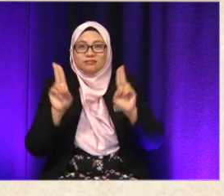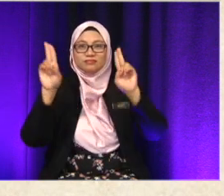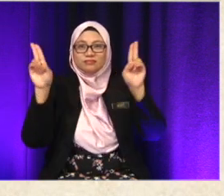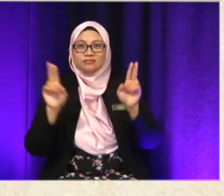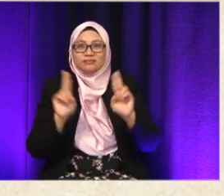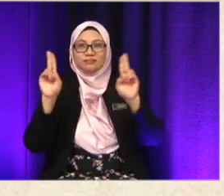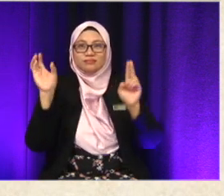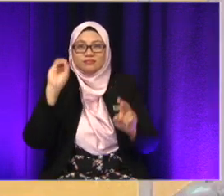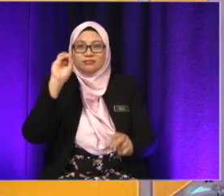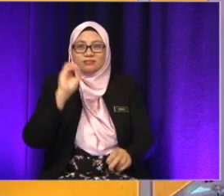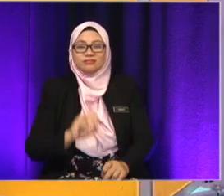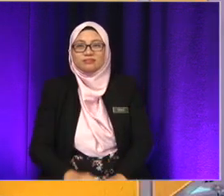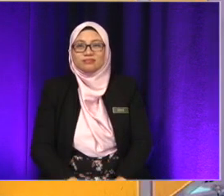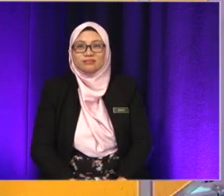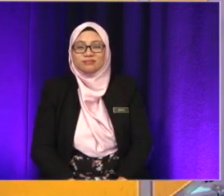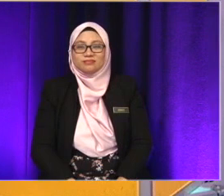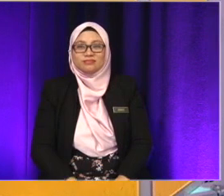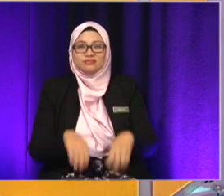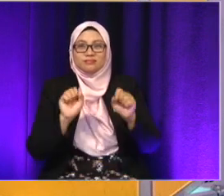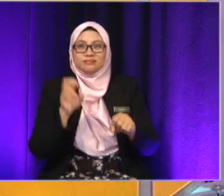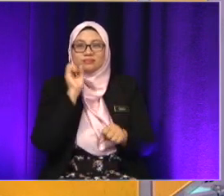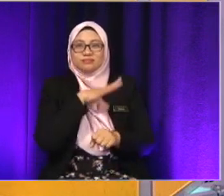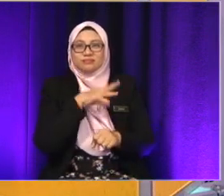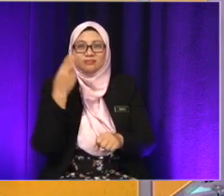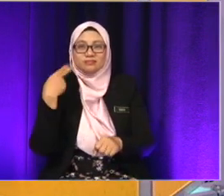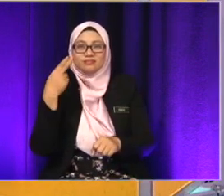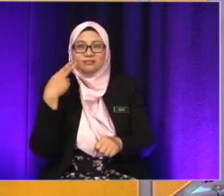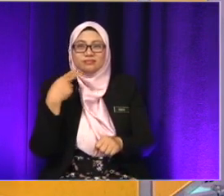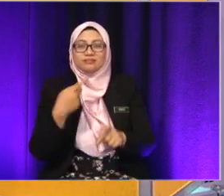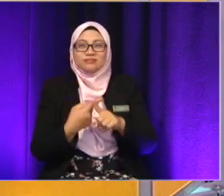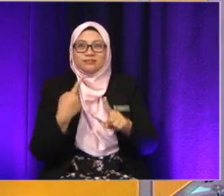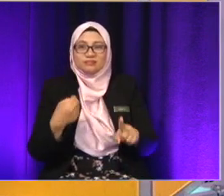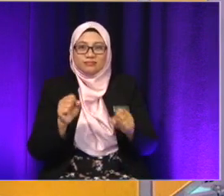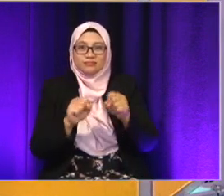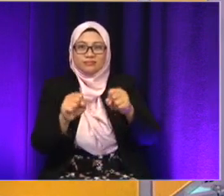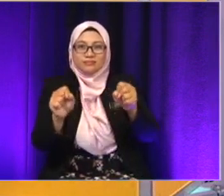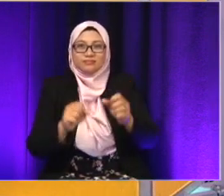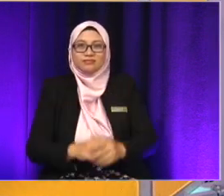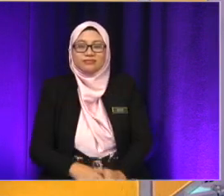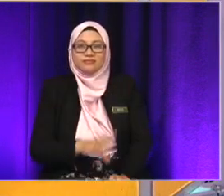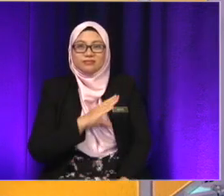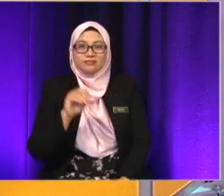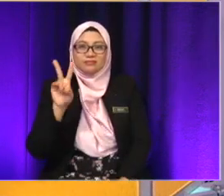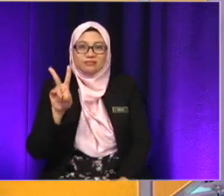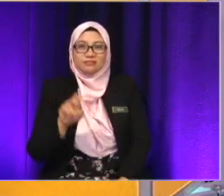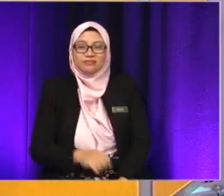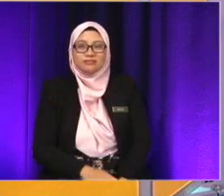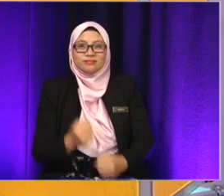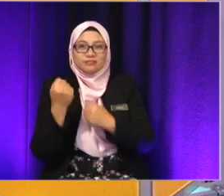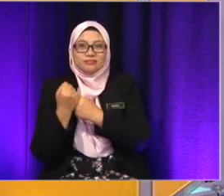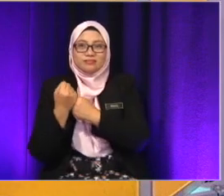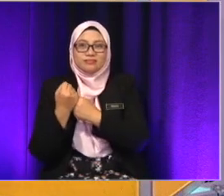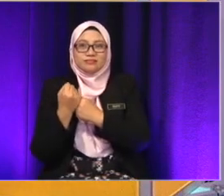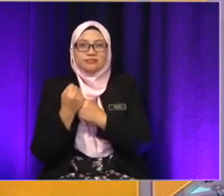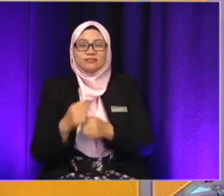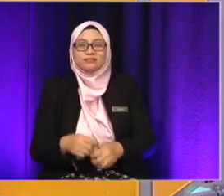sini Kemudian penyingkir haba yang terhasil daripada sistem disejukkan. Yang kedua, okey, kemudian menyokong kedudukan pam dan